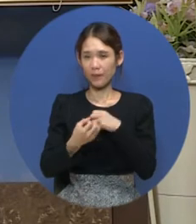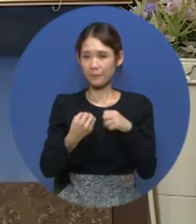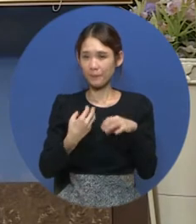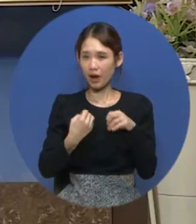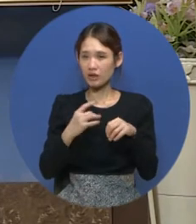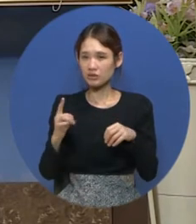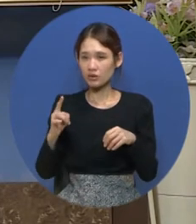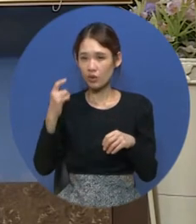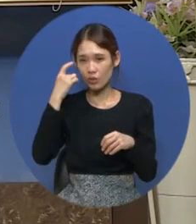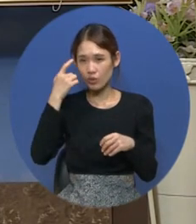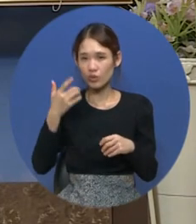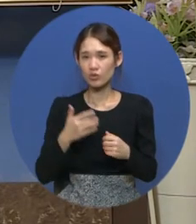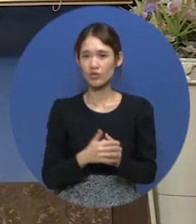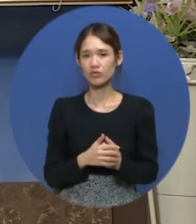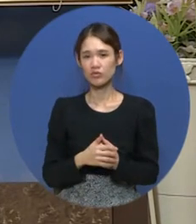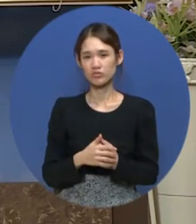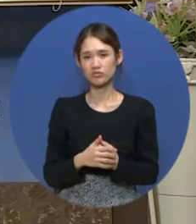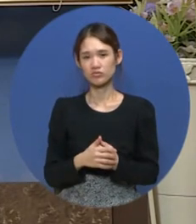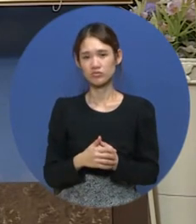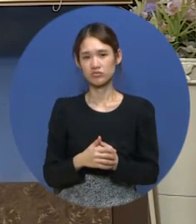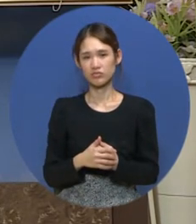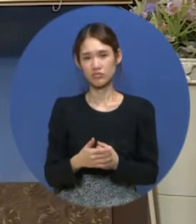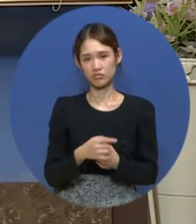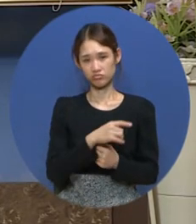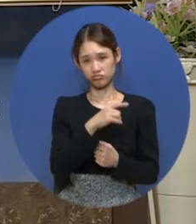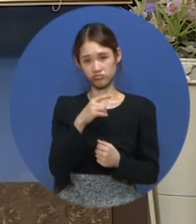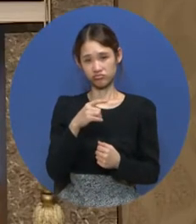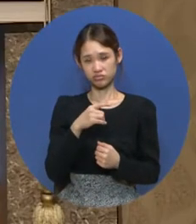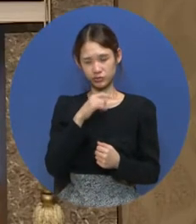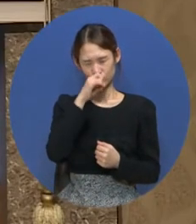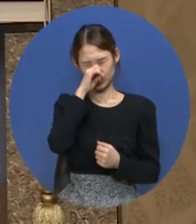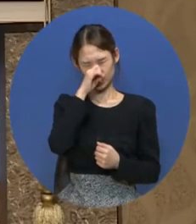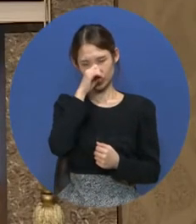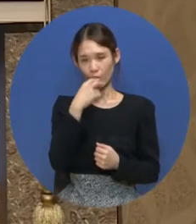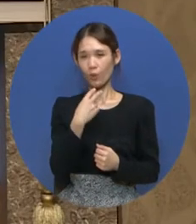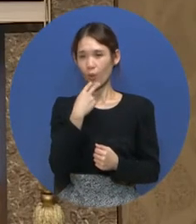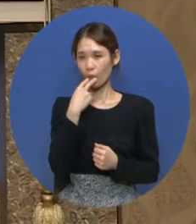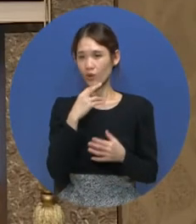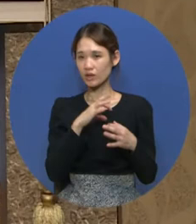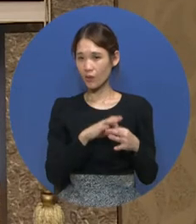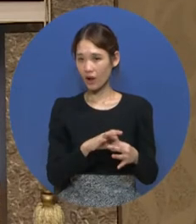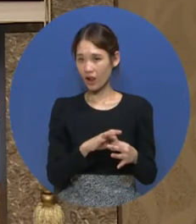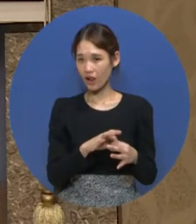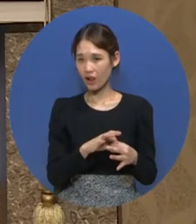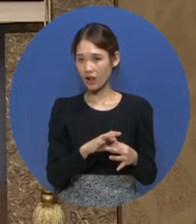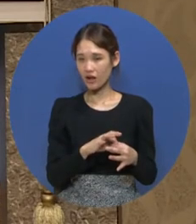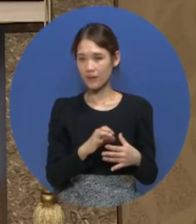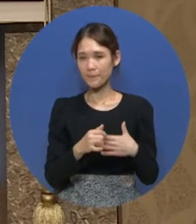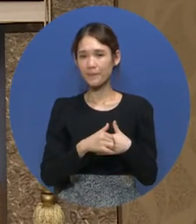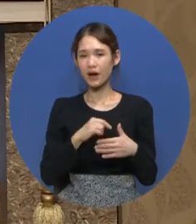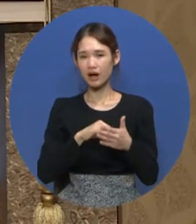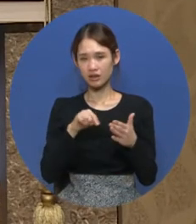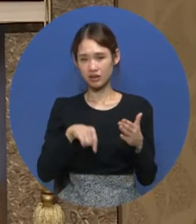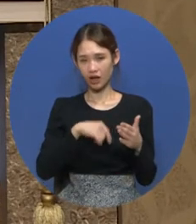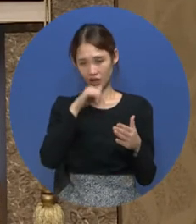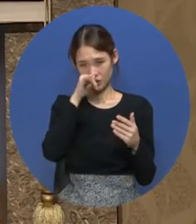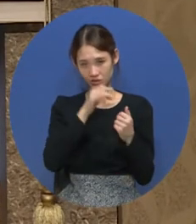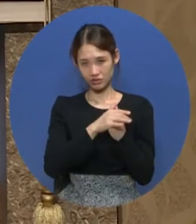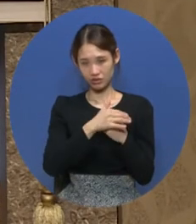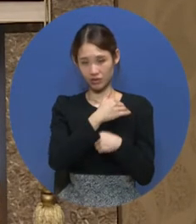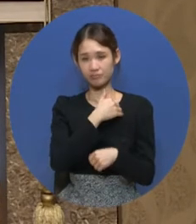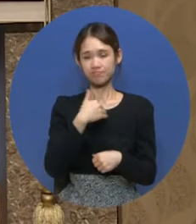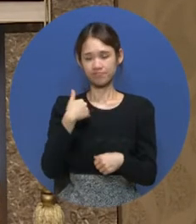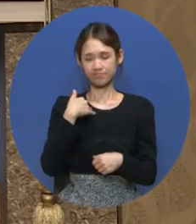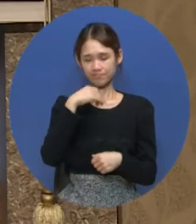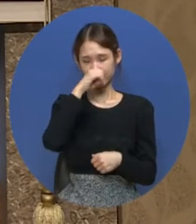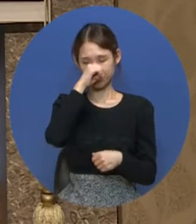어떠세요 가요 너무 9분 등 일단은 좋은 공기에 대한 분해 열연 그 마음을 갖고 계시기 때에 만족도는